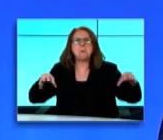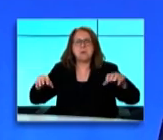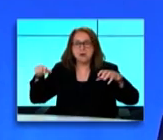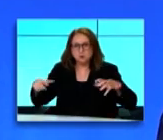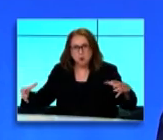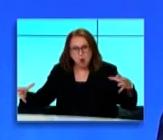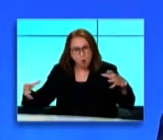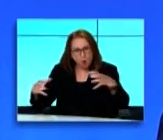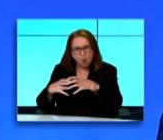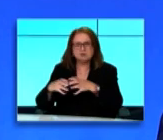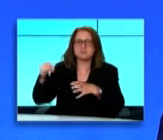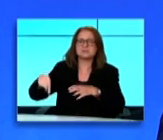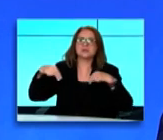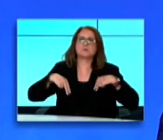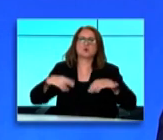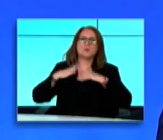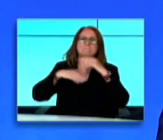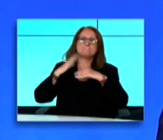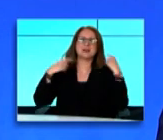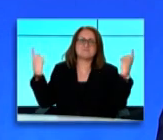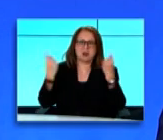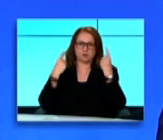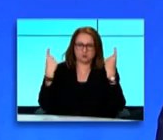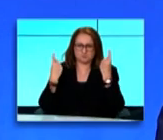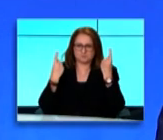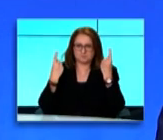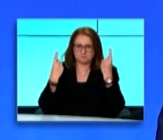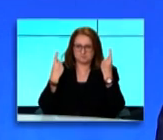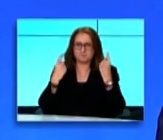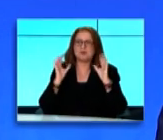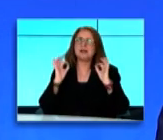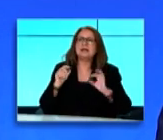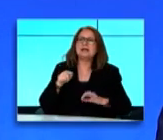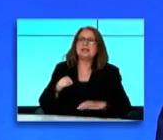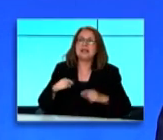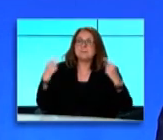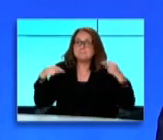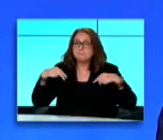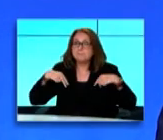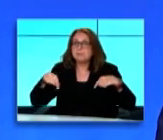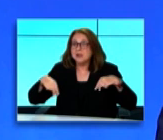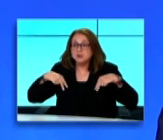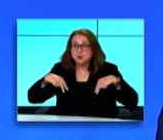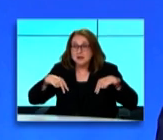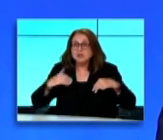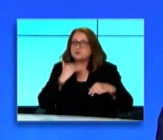επειδή κάνατε μια αναφορά και στο επιτελικό κράτος, το επιτελικό κράτος δεν σβήνει φωτιές με τη μάνικα. Το επιτελικό κράτος συντονίζει,